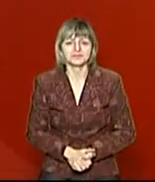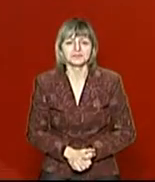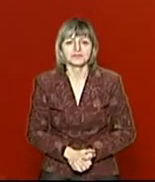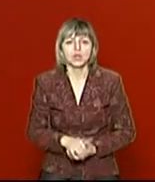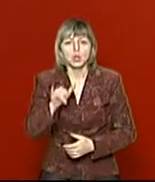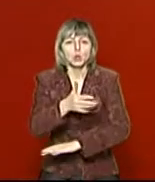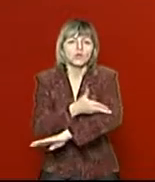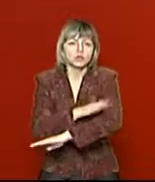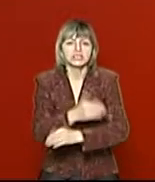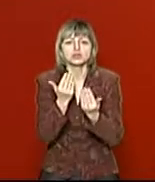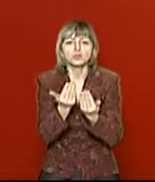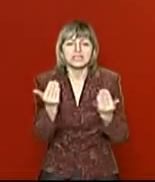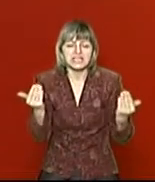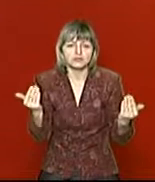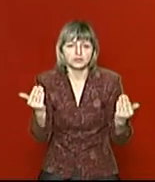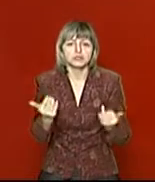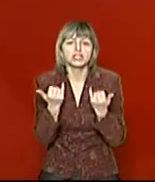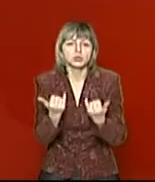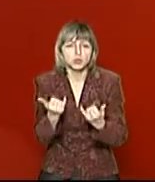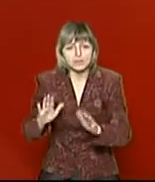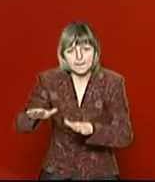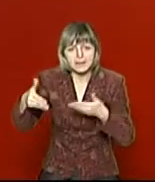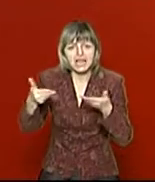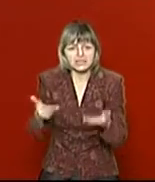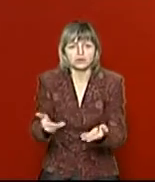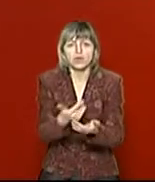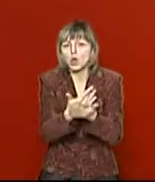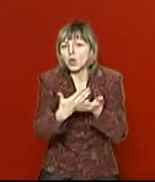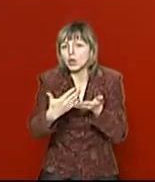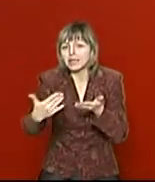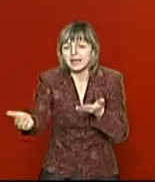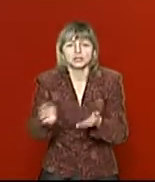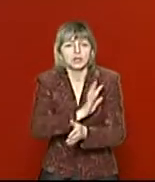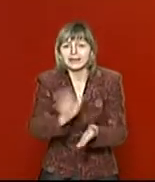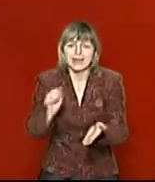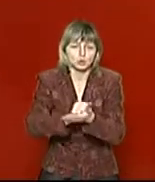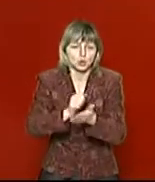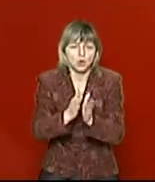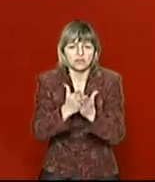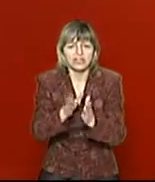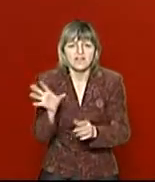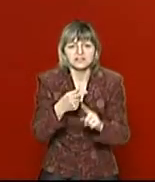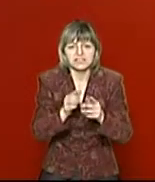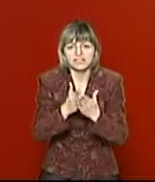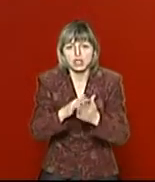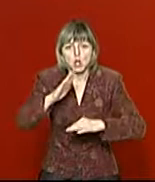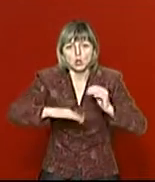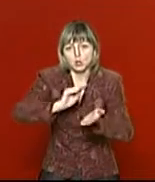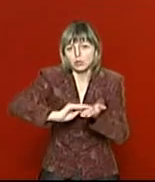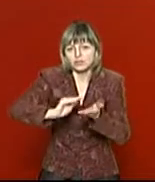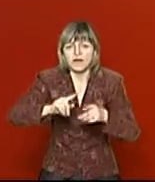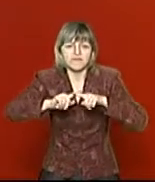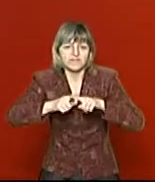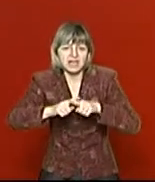У Волинському краєзнавчому музеї сьогодні презентували колекцію недрукованих книг. Усі вони рукотворні,